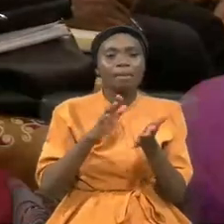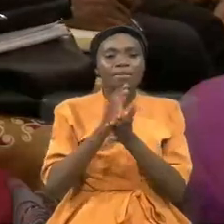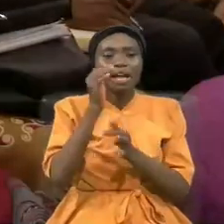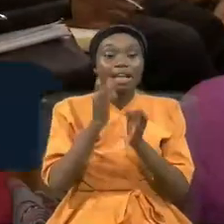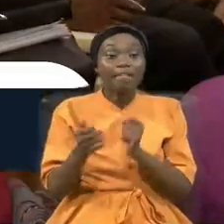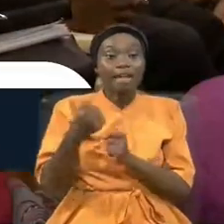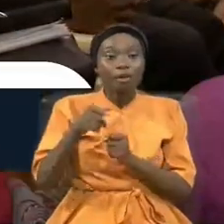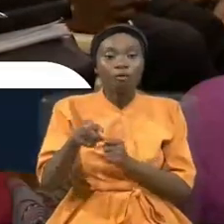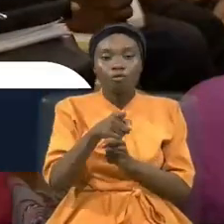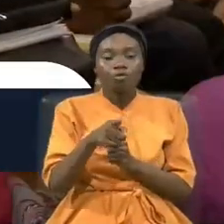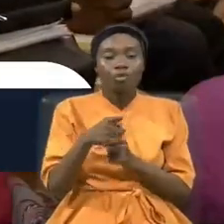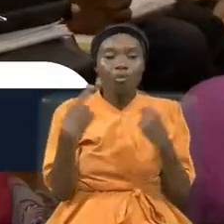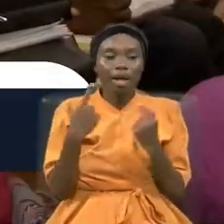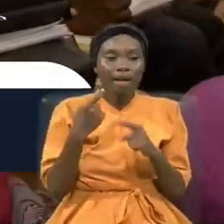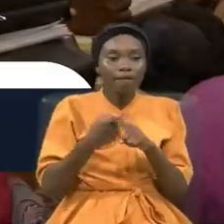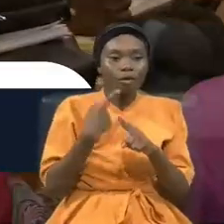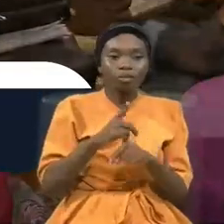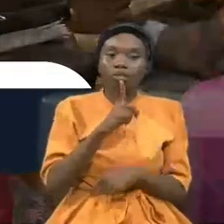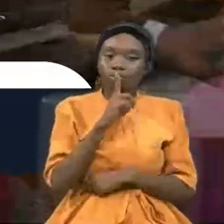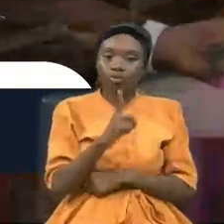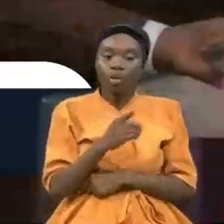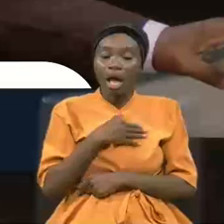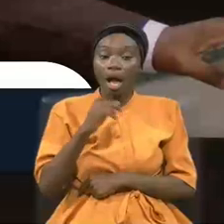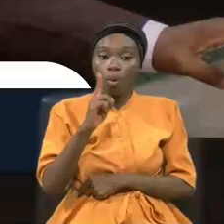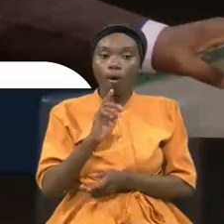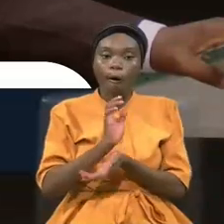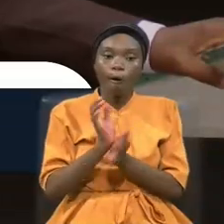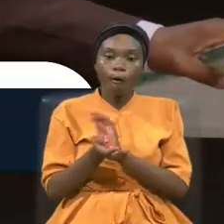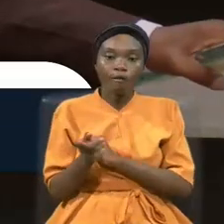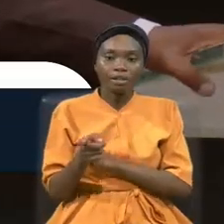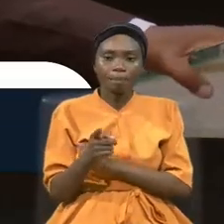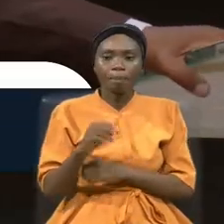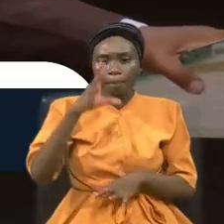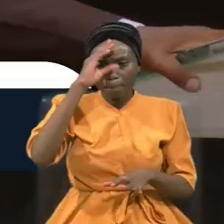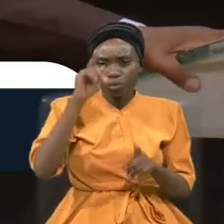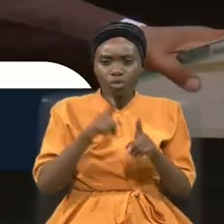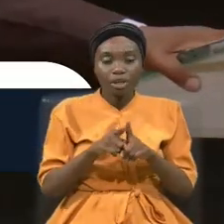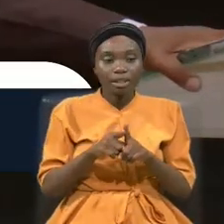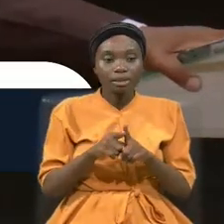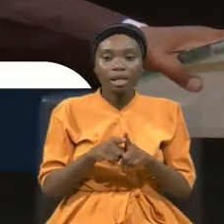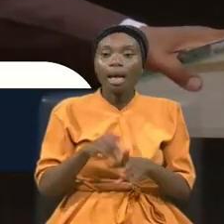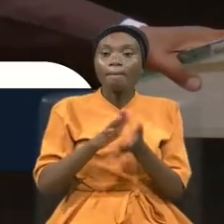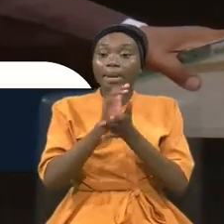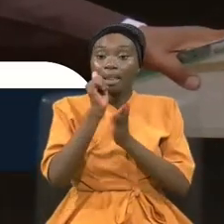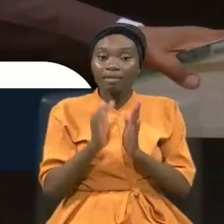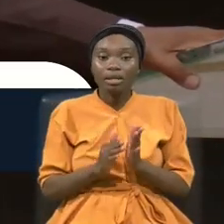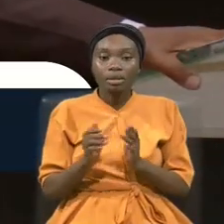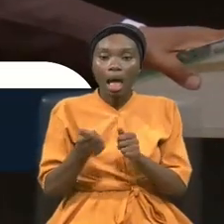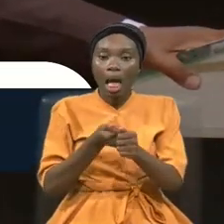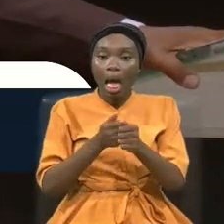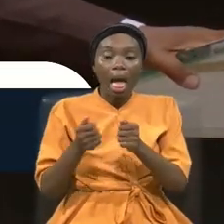Mes frères, si quelqu'un parmi vous s'est égaré de la foi et qu'un autre l'y ramène, frère, si